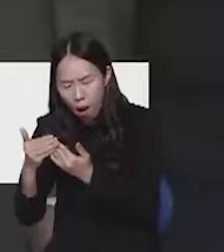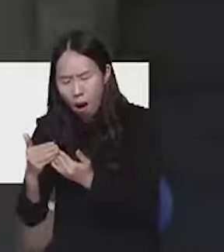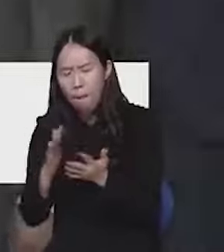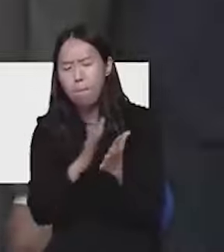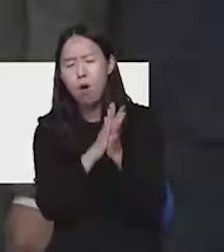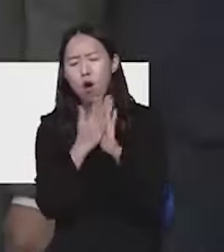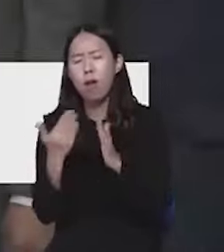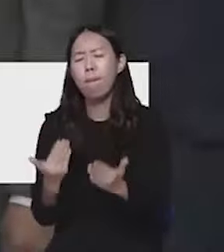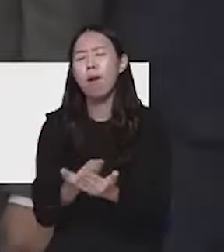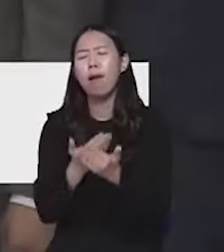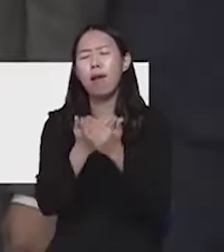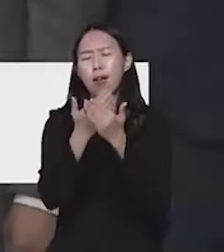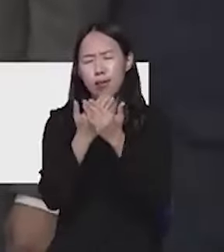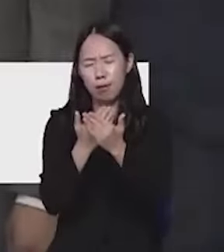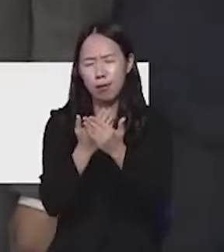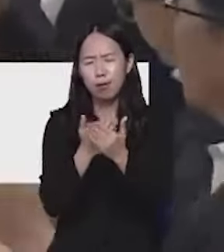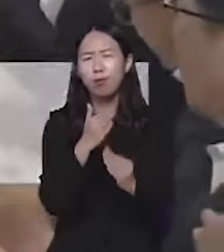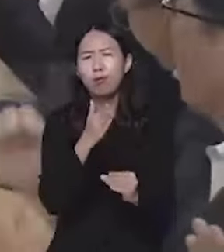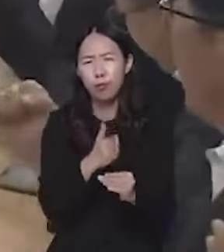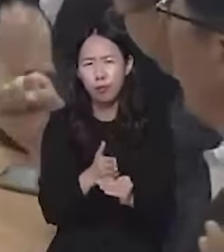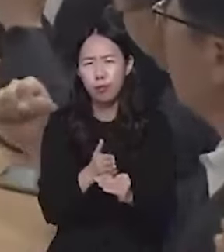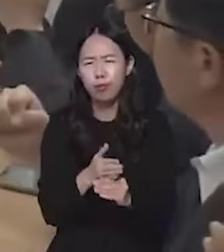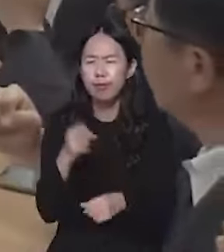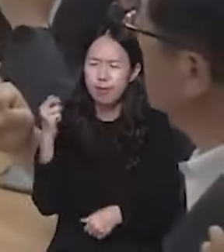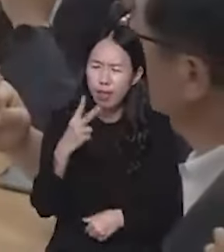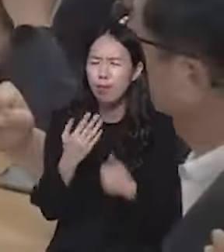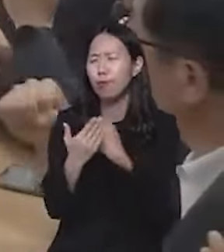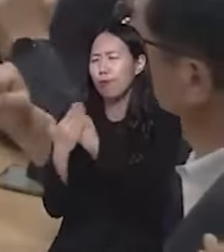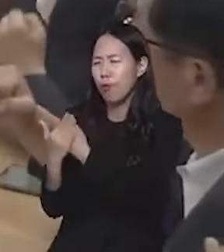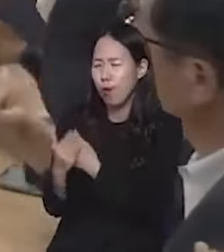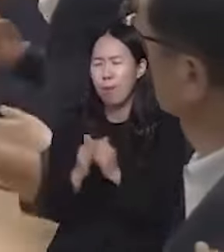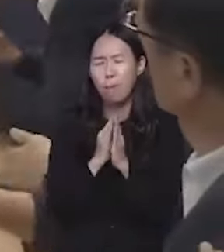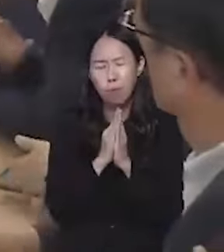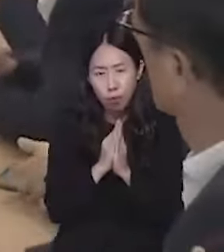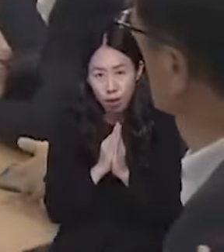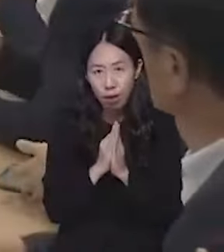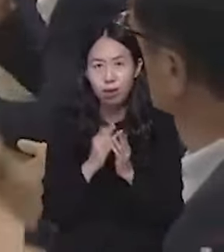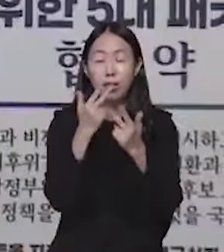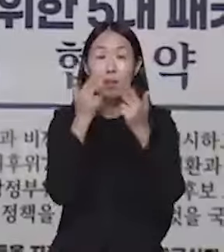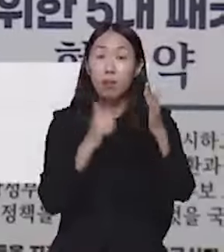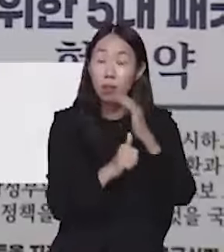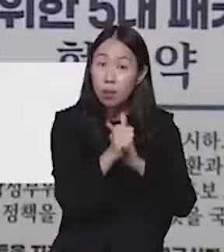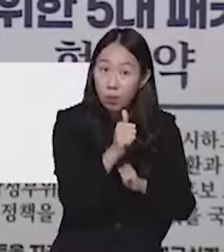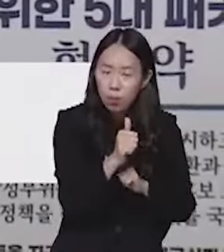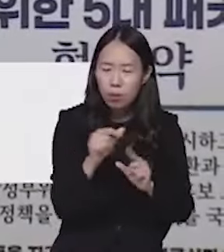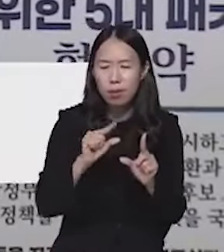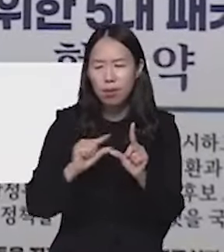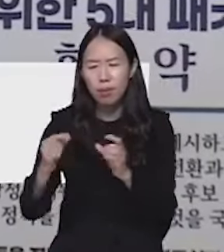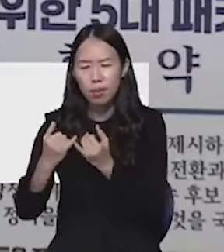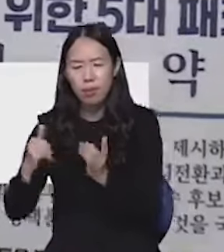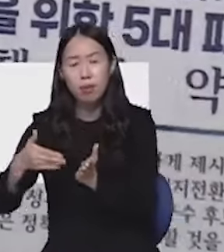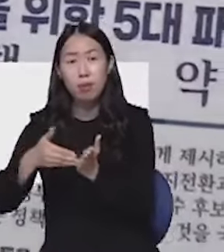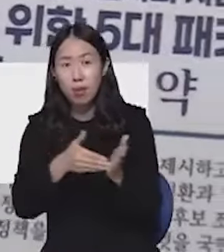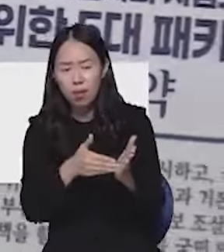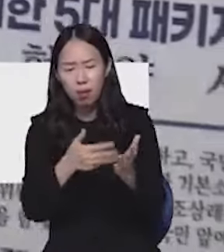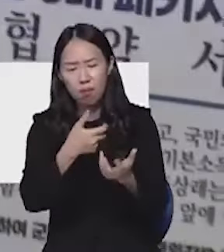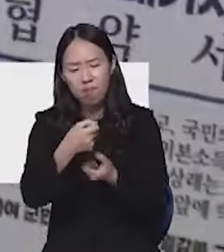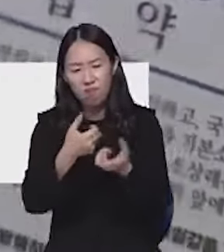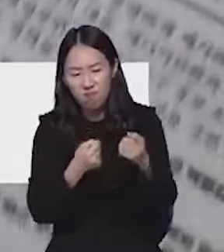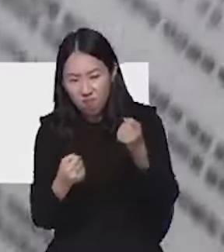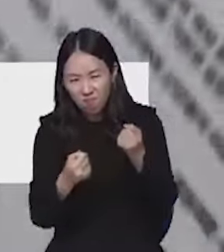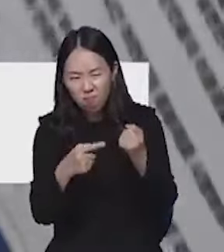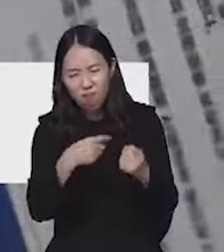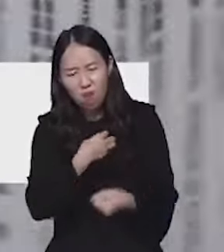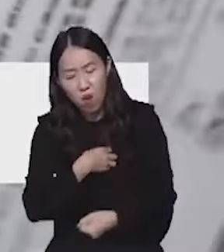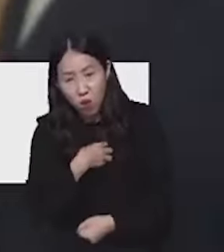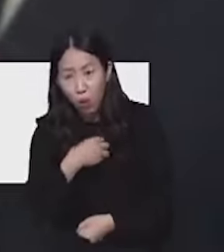겪었다며 다시 한번 지지를 당부했습니다. 이재명 대표는 민주당 일부에서 제기하고 있는 진보 세력 분열